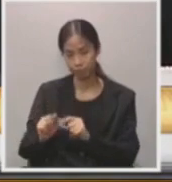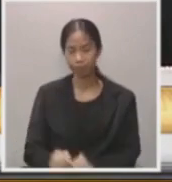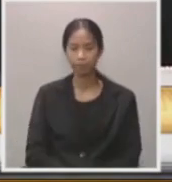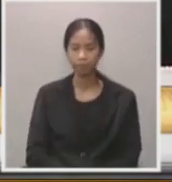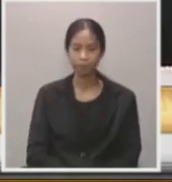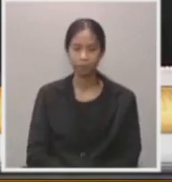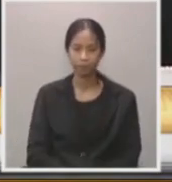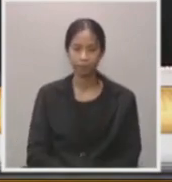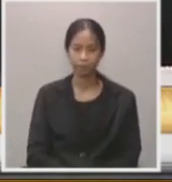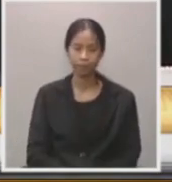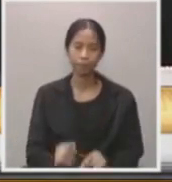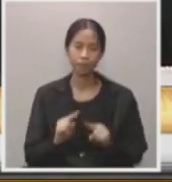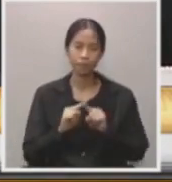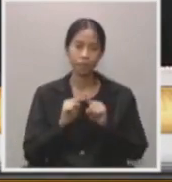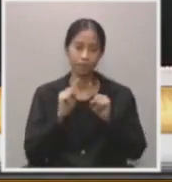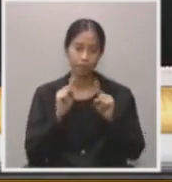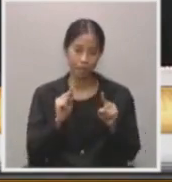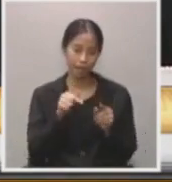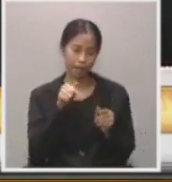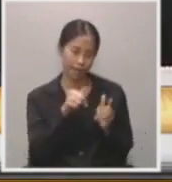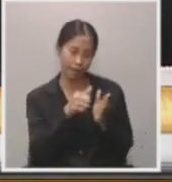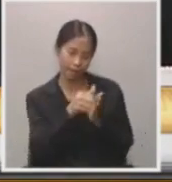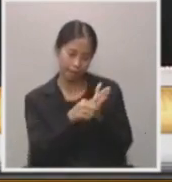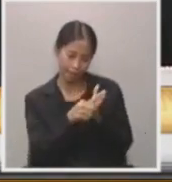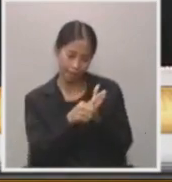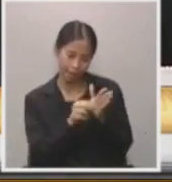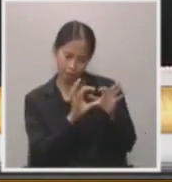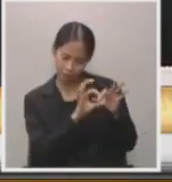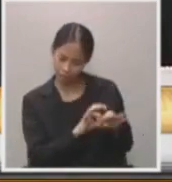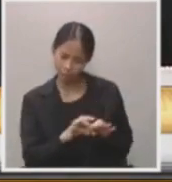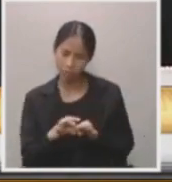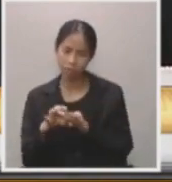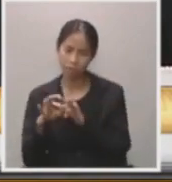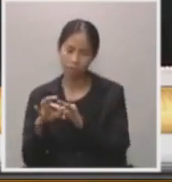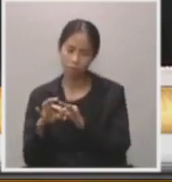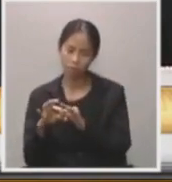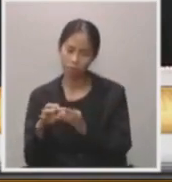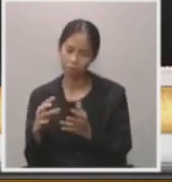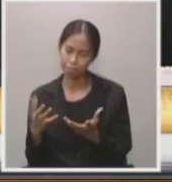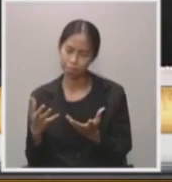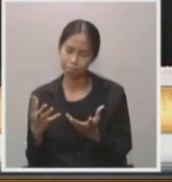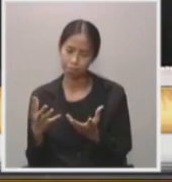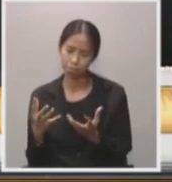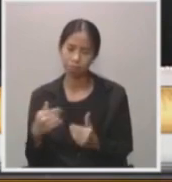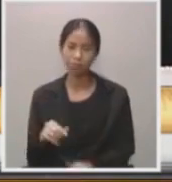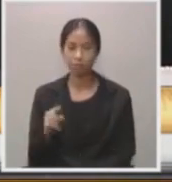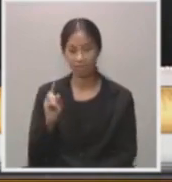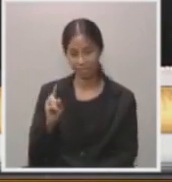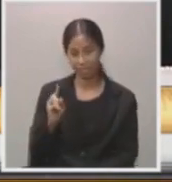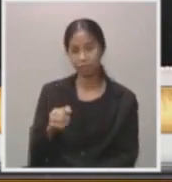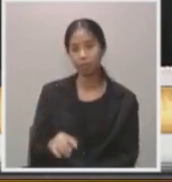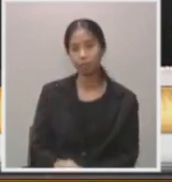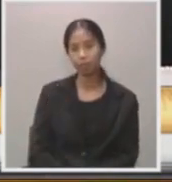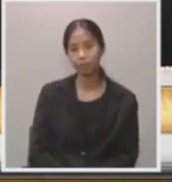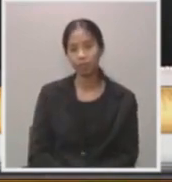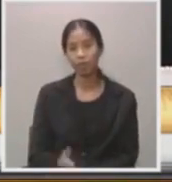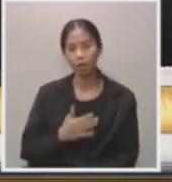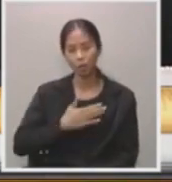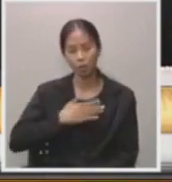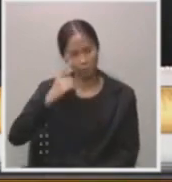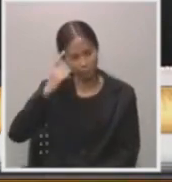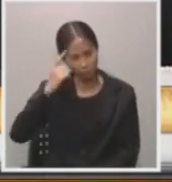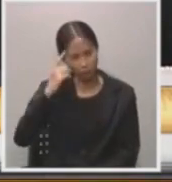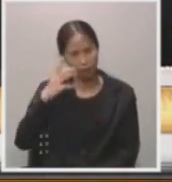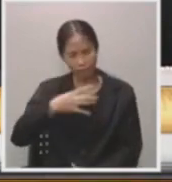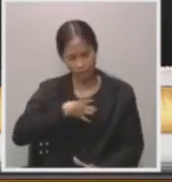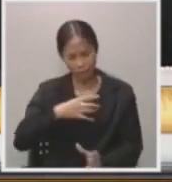ามว่าการแก้ไขเหล่านี้เนี่ยเมื่อเกี่ยวข้องกับสิ่งเหล่านี้เนี่ยผมคิดว่าก็ควรที่จะทำให้การดำเนินการ